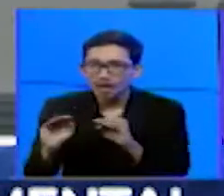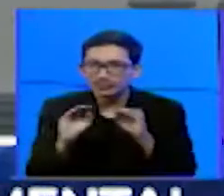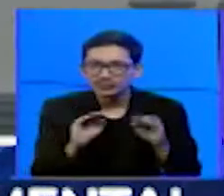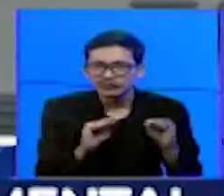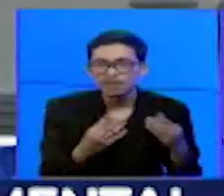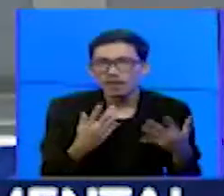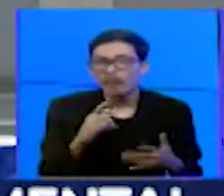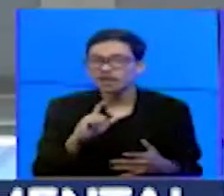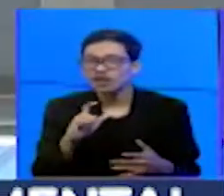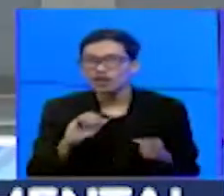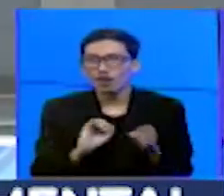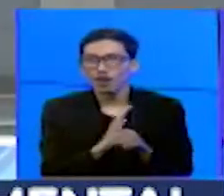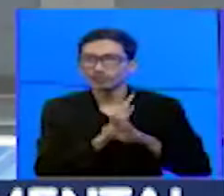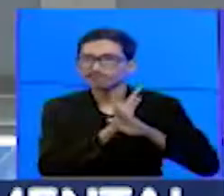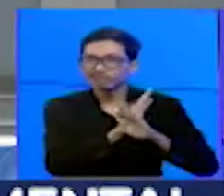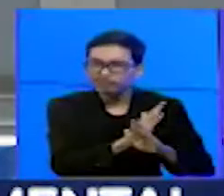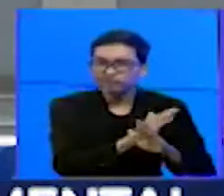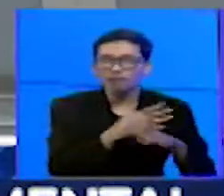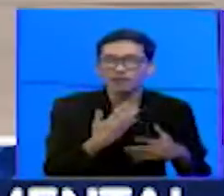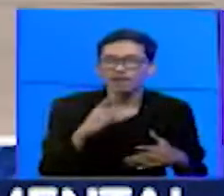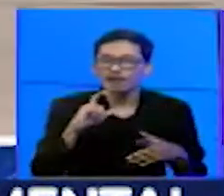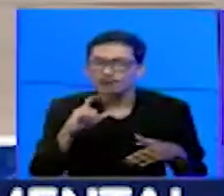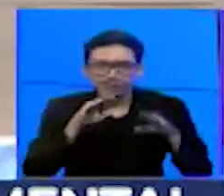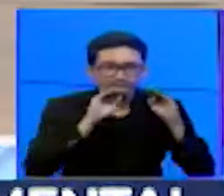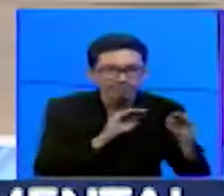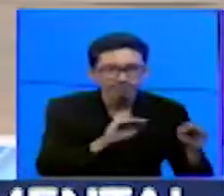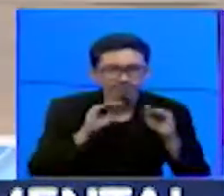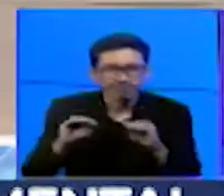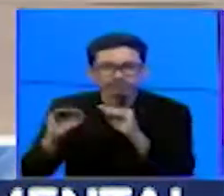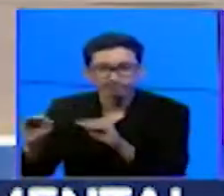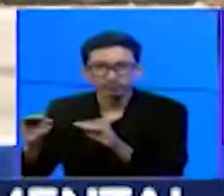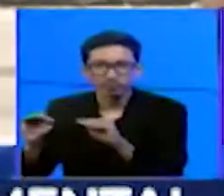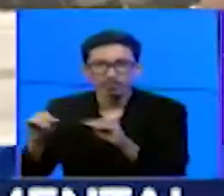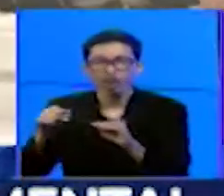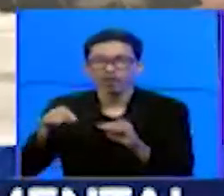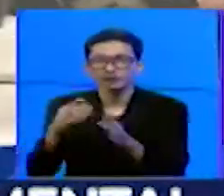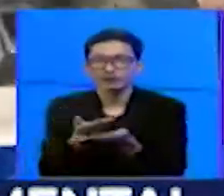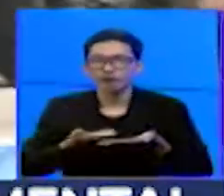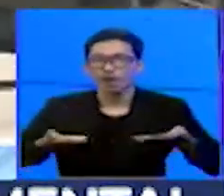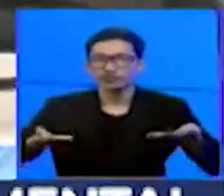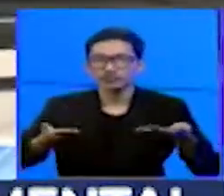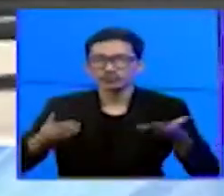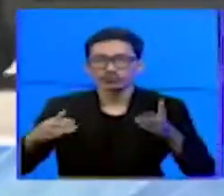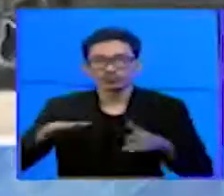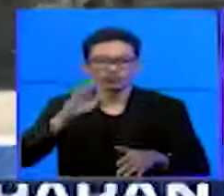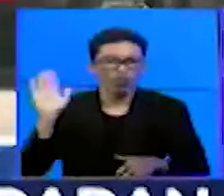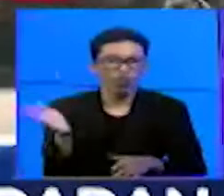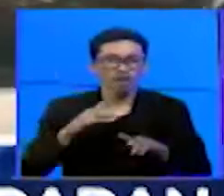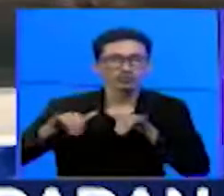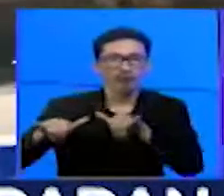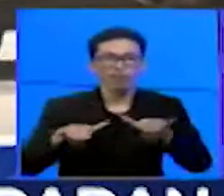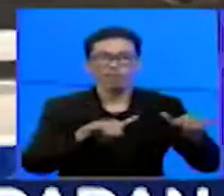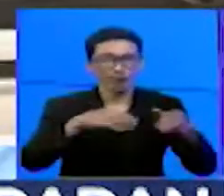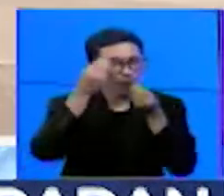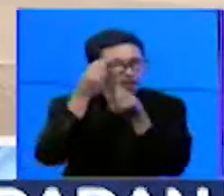dan pencegahan, lalu dengan adaptasi terhadap situasi ini menjadi sama rata, begitu Mbak Ledi. Baik, terakhir